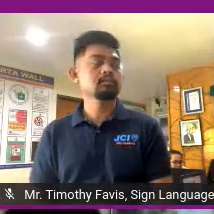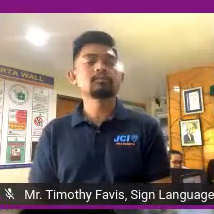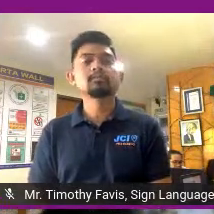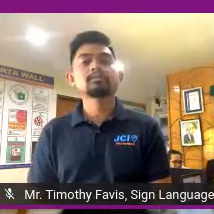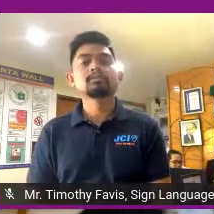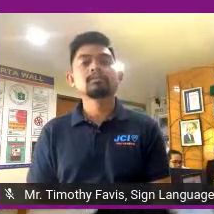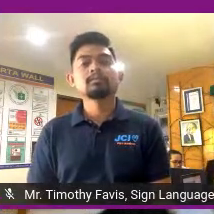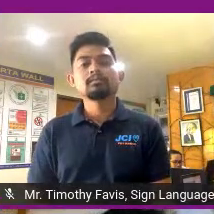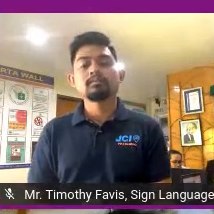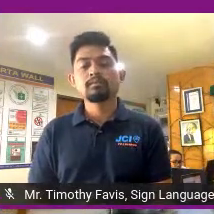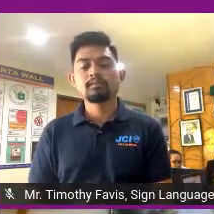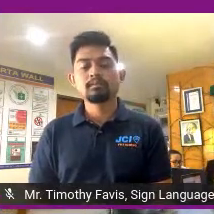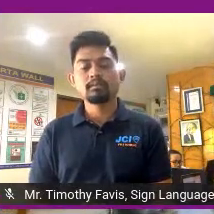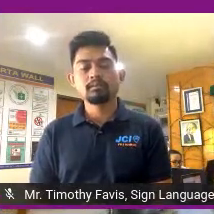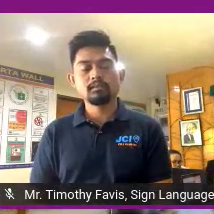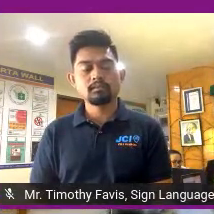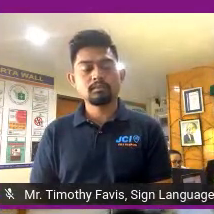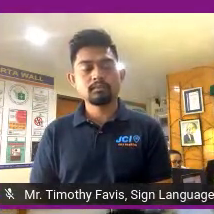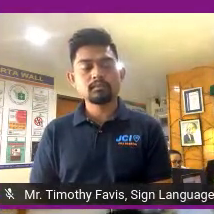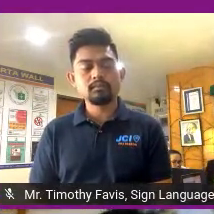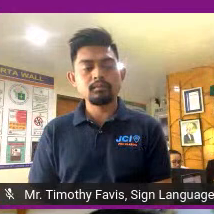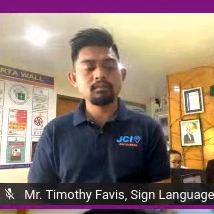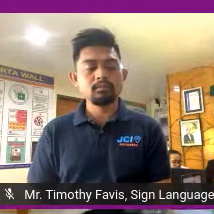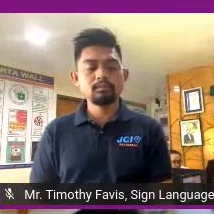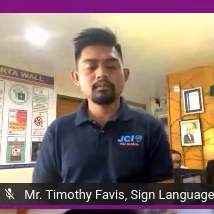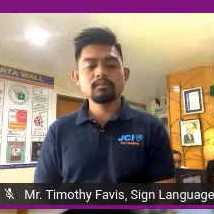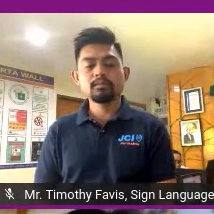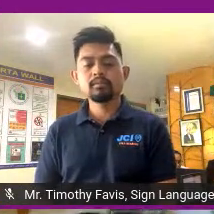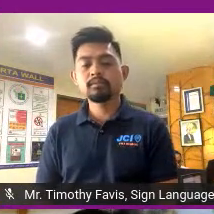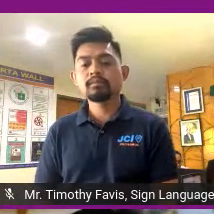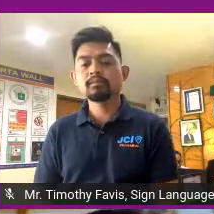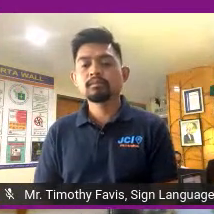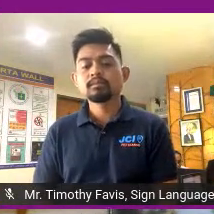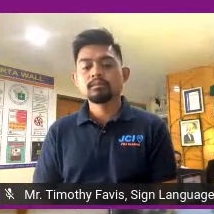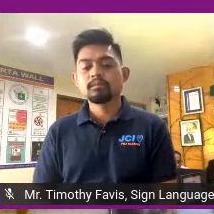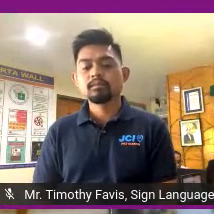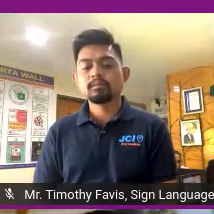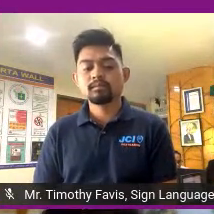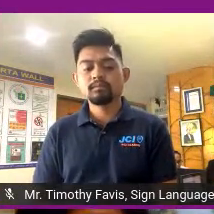Yung feminization of poverty. Ba, sir, ang inano niya, mini-minyo?